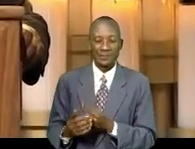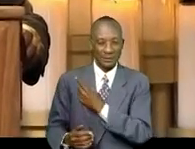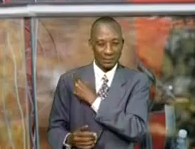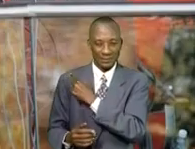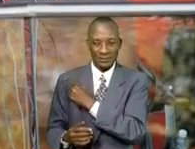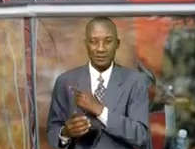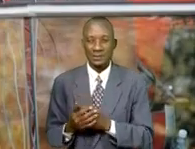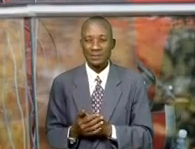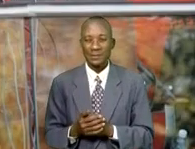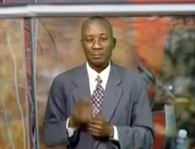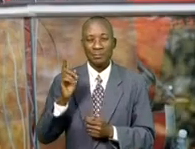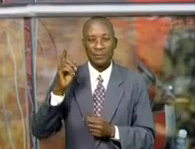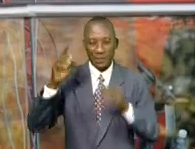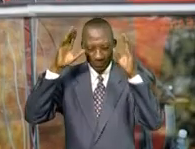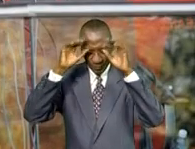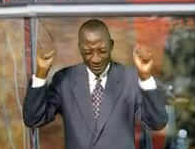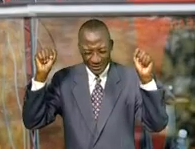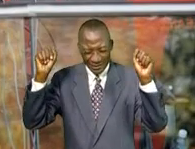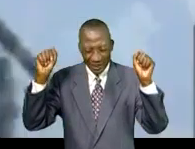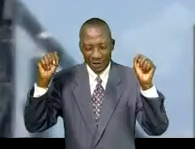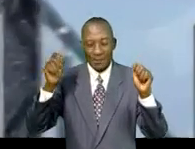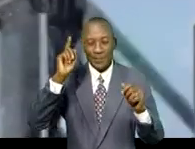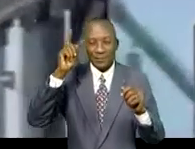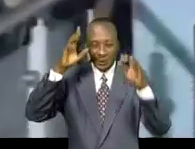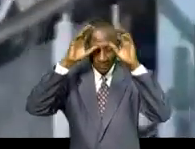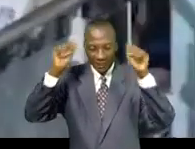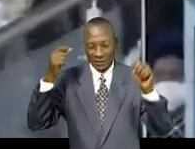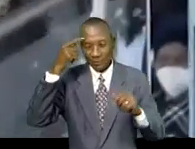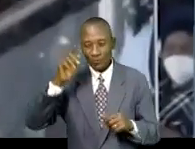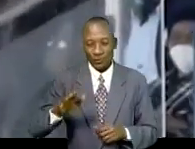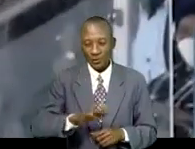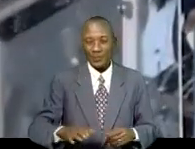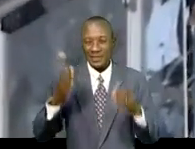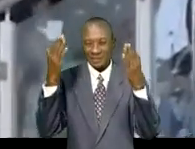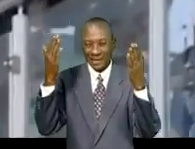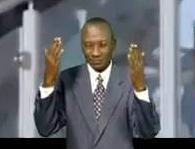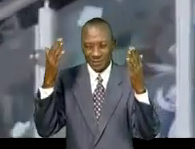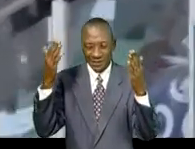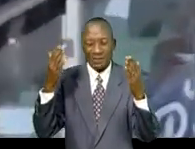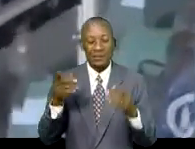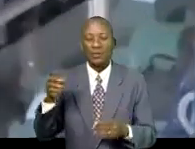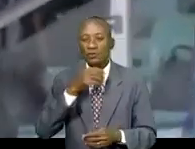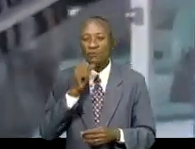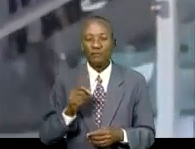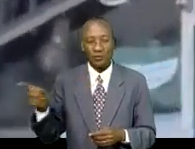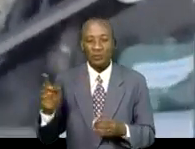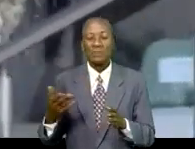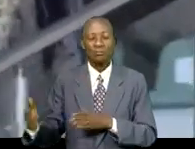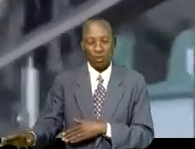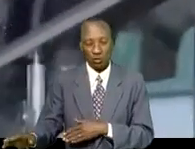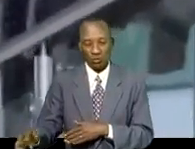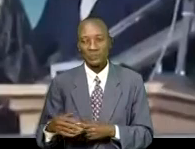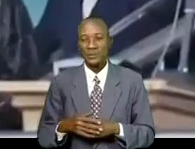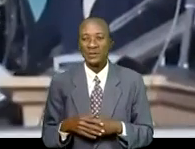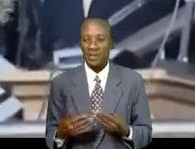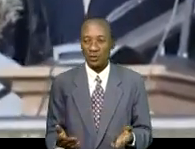de la Zambie, a reçu les hommages dignes de son rang. Le président de la République, président de l'Union africaine, Félix Antoine Tshisekedi Tshilombo, y a